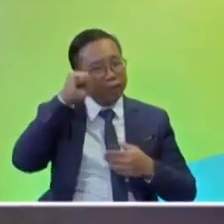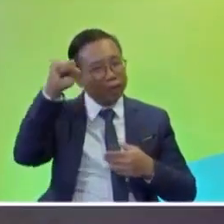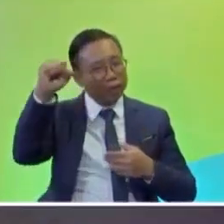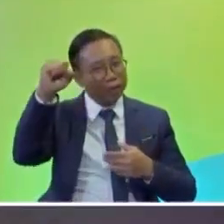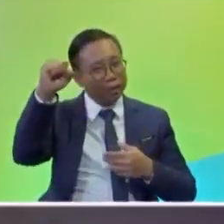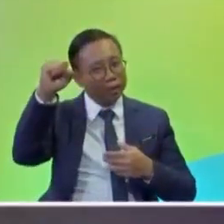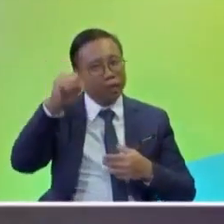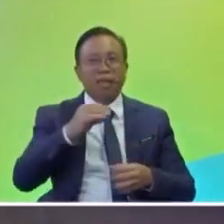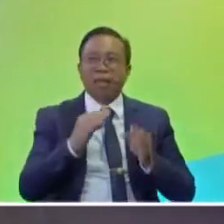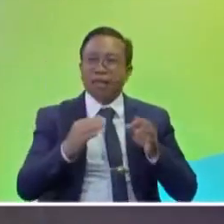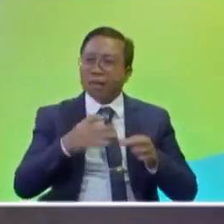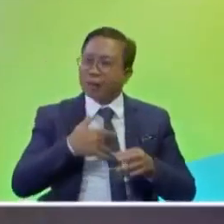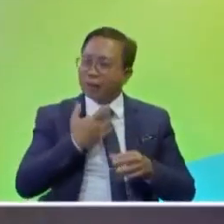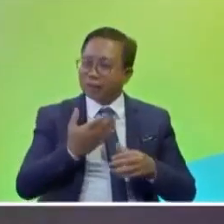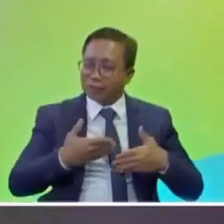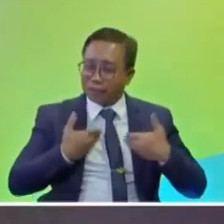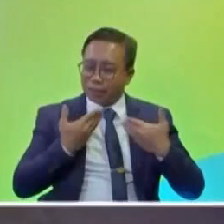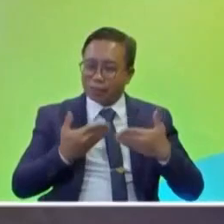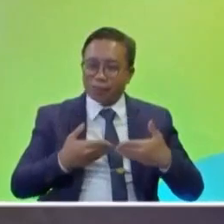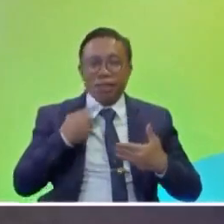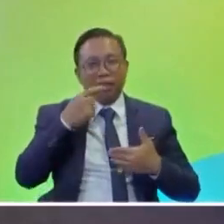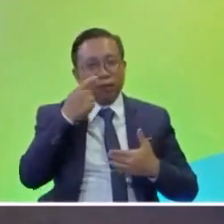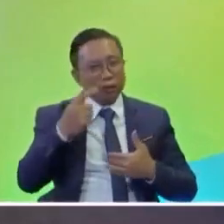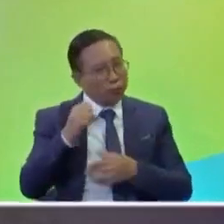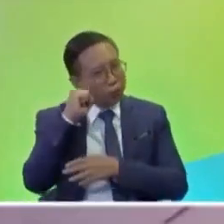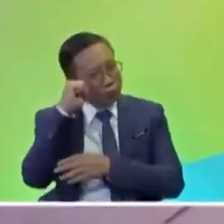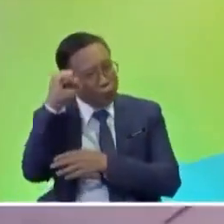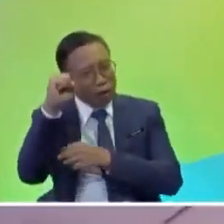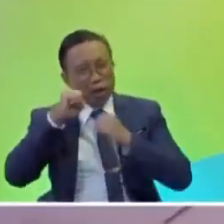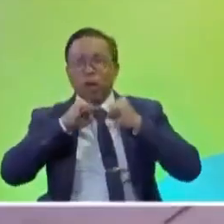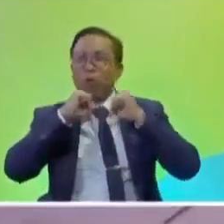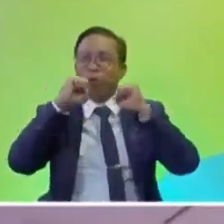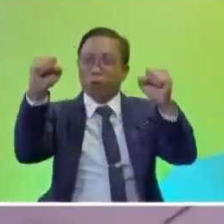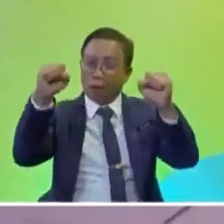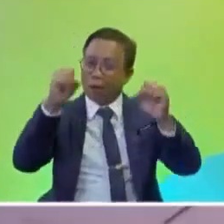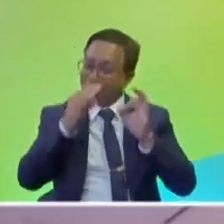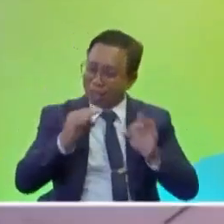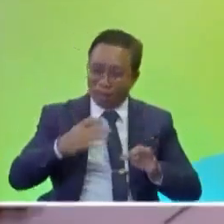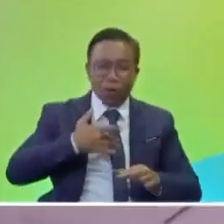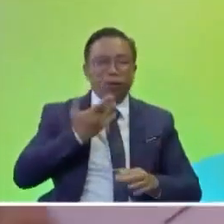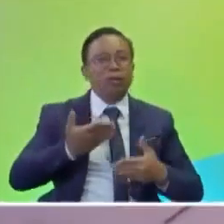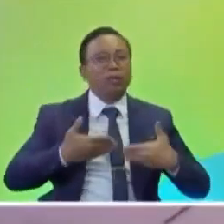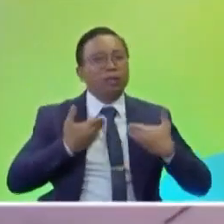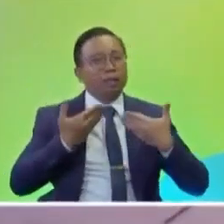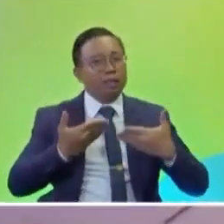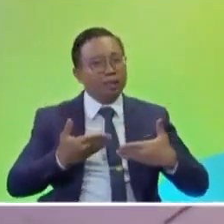hore. Hore. Kalau rasa gembira, sebut hore. Hore.